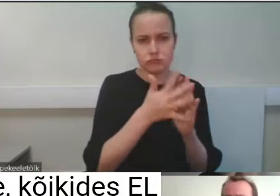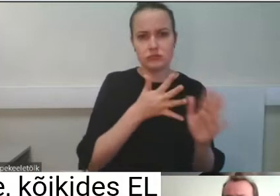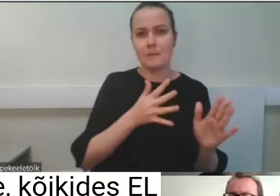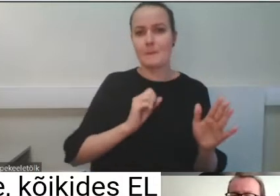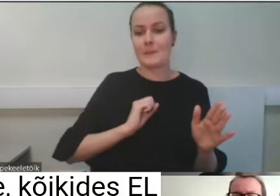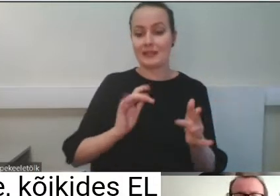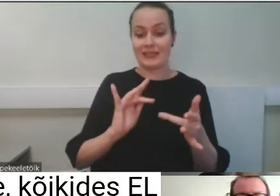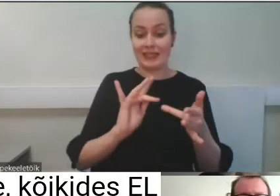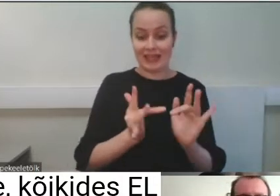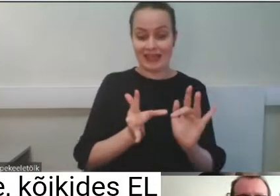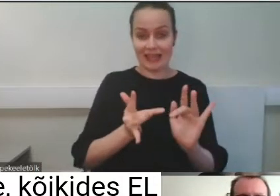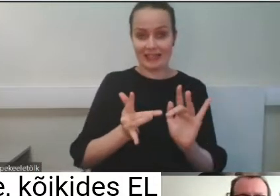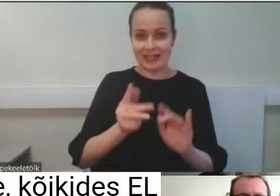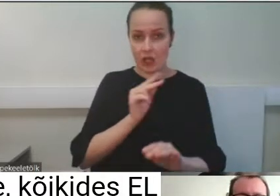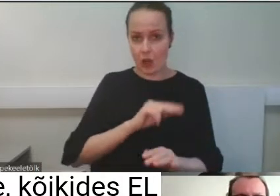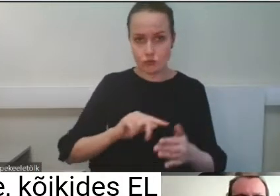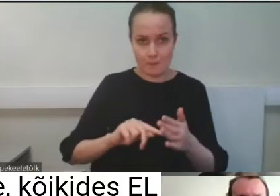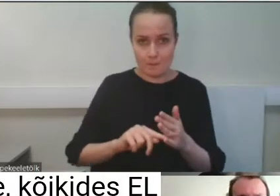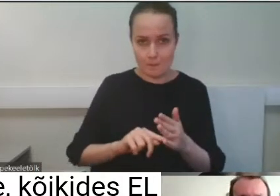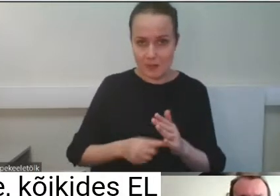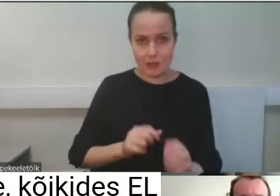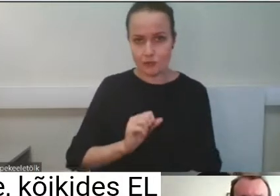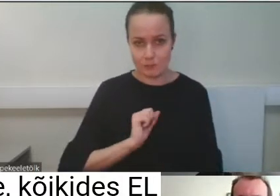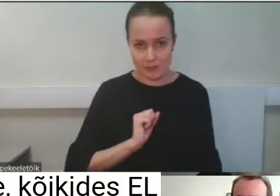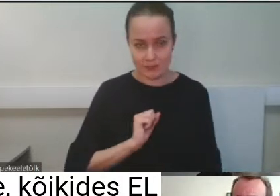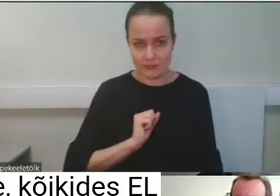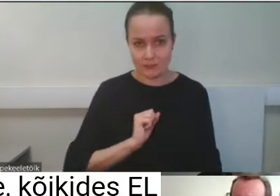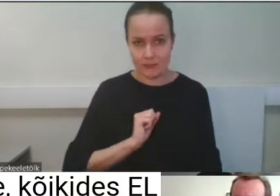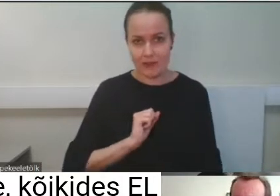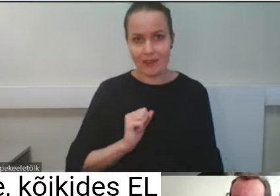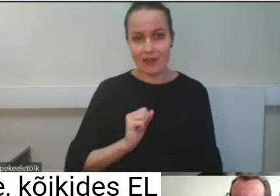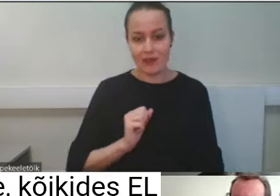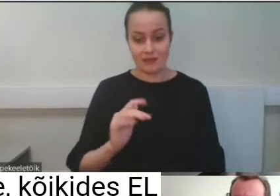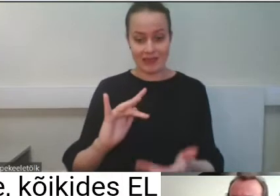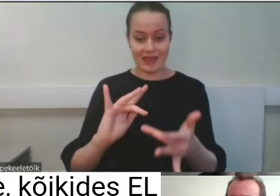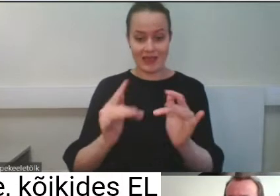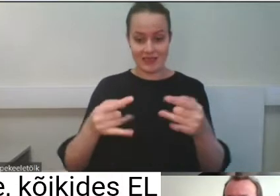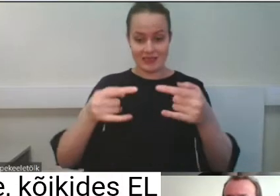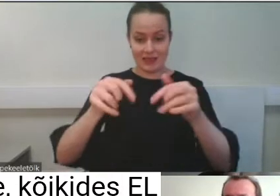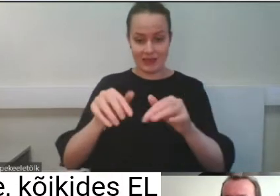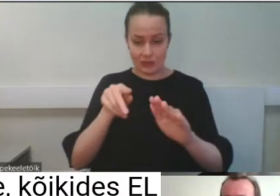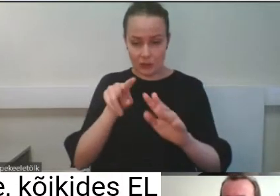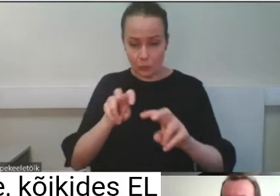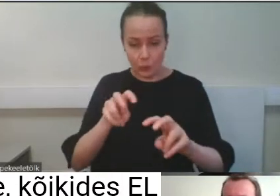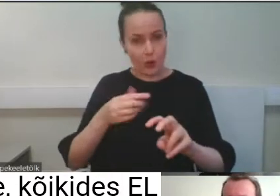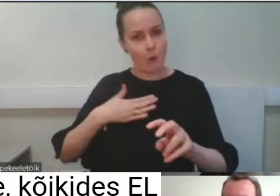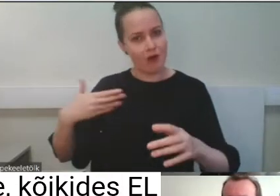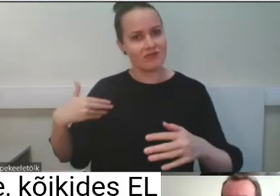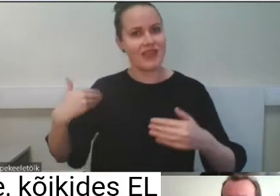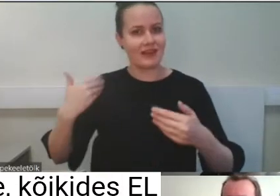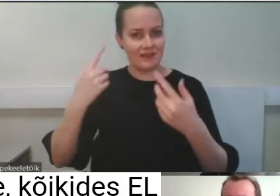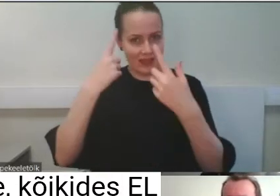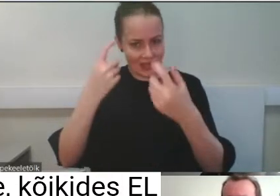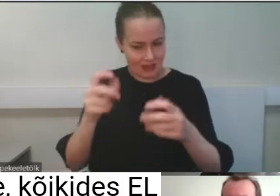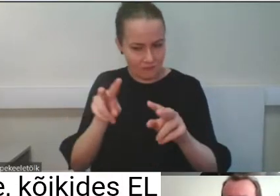uuritakse seda, et kuidas ja milleks inimesed kasutavad arvutit ja internetti. Ja ka siin on teatud